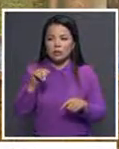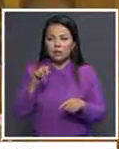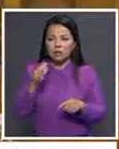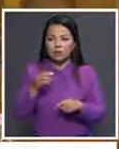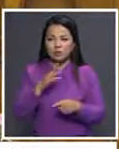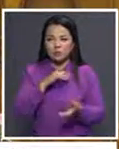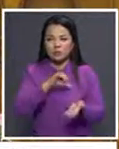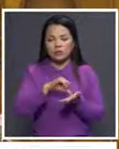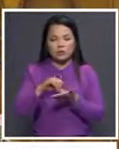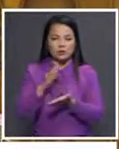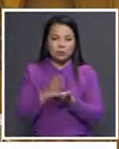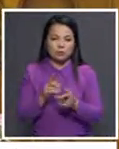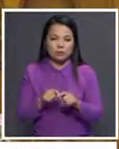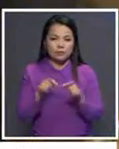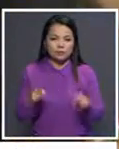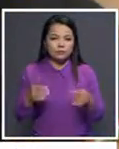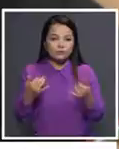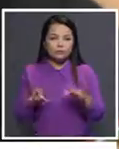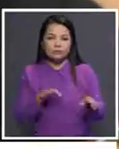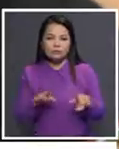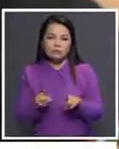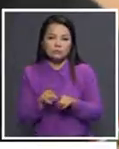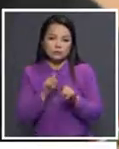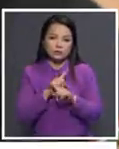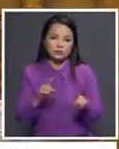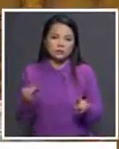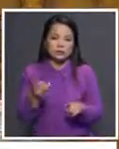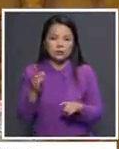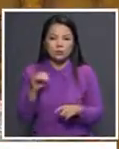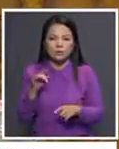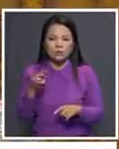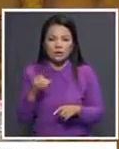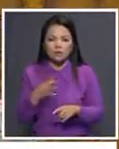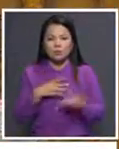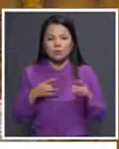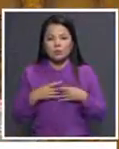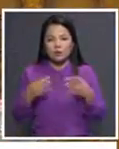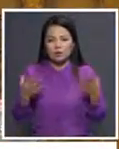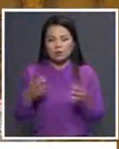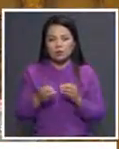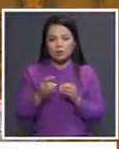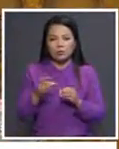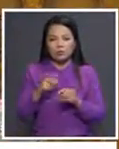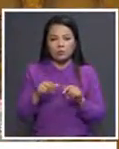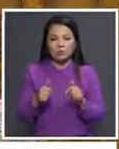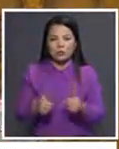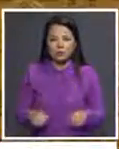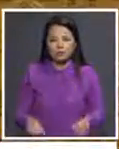Буга селді мекенде болма. Биылғы шараның басты ерекшелігі құрылтай мерейтойлы 10 рет ұйымдастырылып отыр.